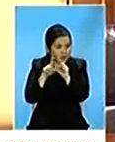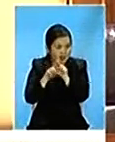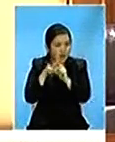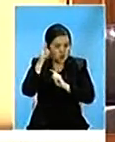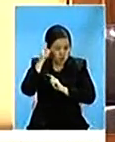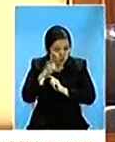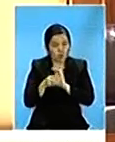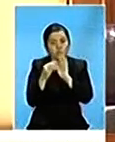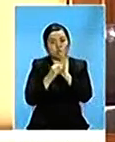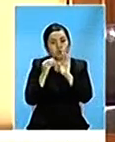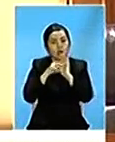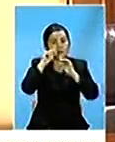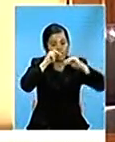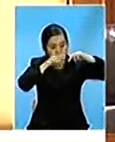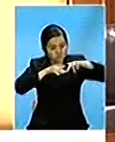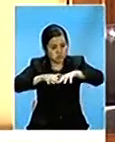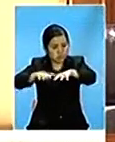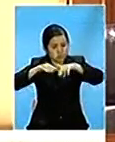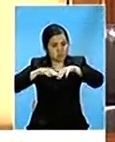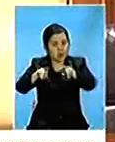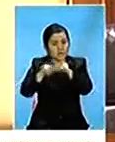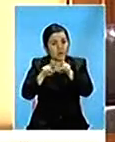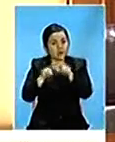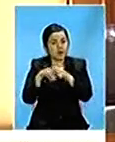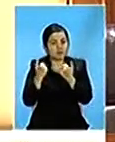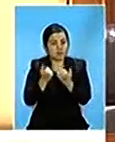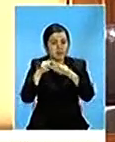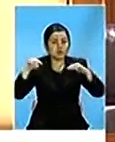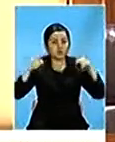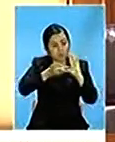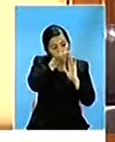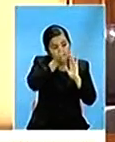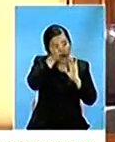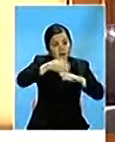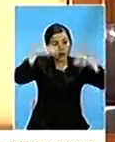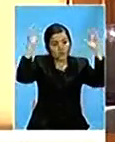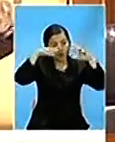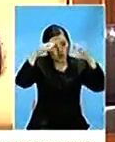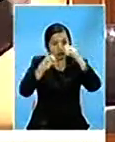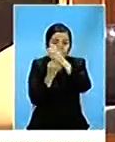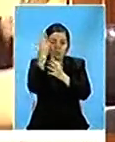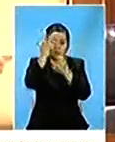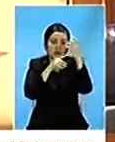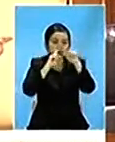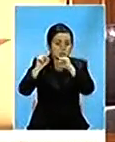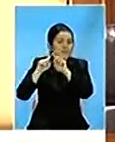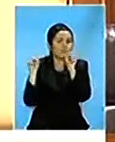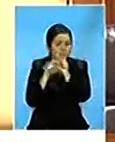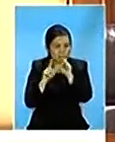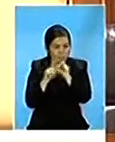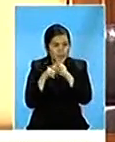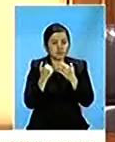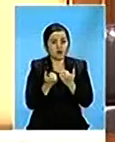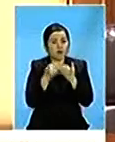ต้องใช้กทมนะครับในการระบายน้ำนะเหมือนกับกทมต้องใช้ป่าที่เชียงใหม่นะครับในการสร้างออกซิเจนหรือดูดคาร์บอนไดออกไซด์นะครับเพรา